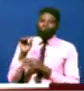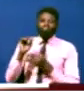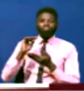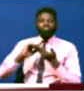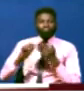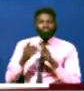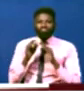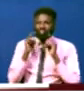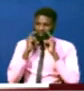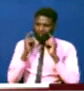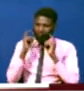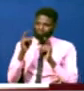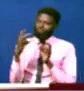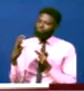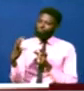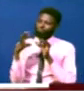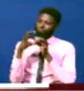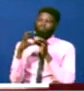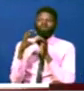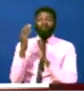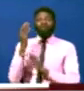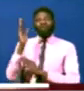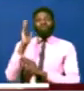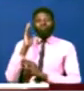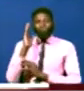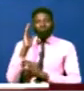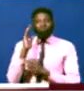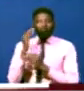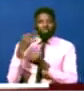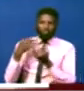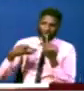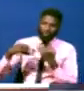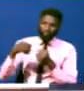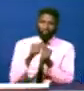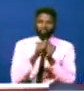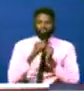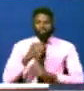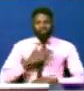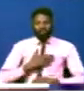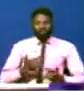wa kutushirikisha na huyu Mungu, na hasa kuweka maisha yetu yakiwa matakatifu.